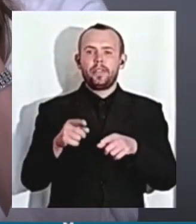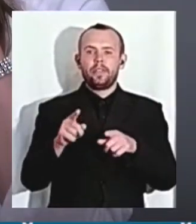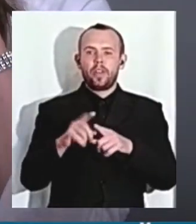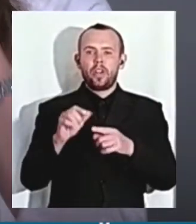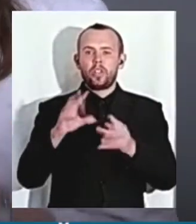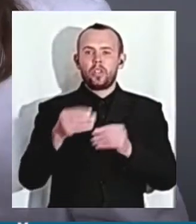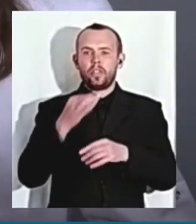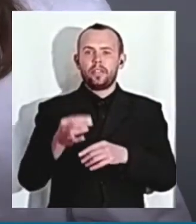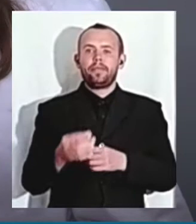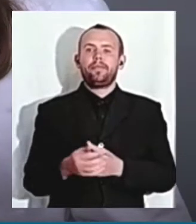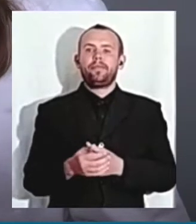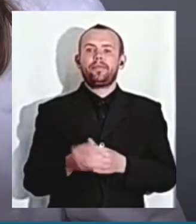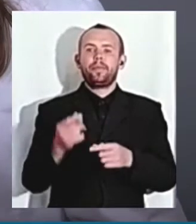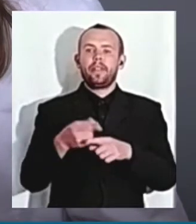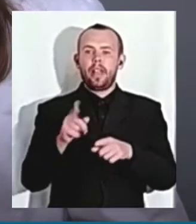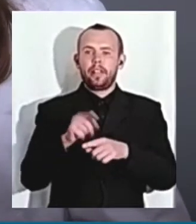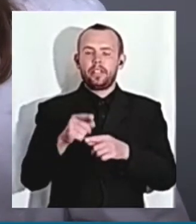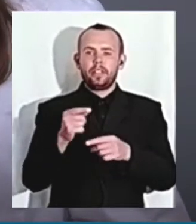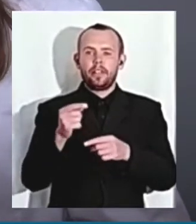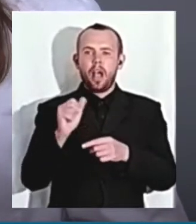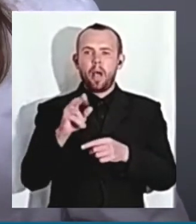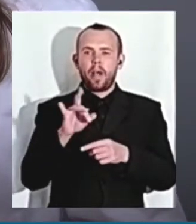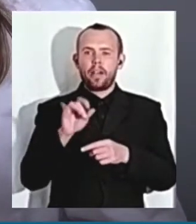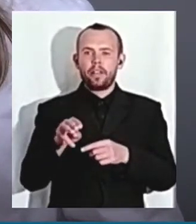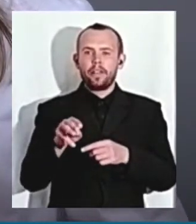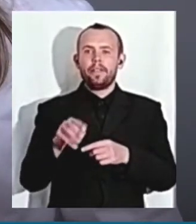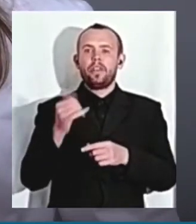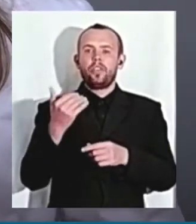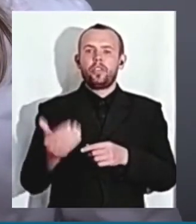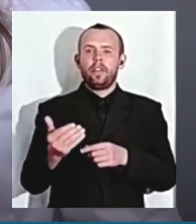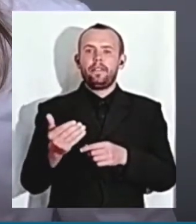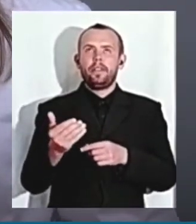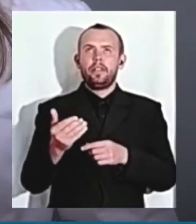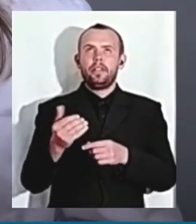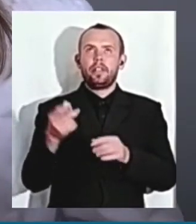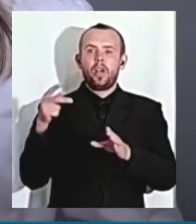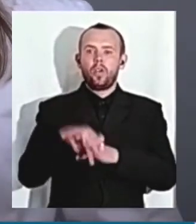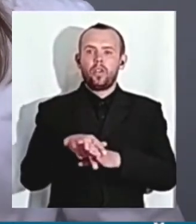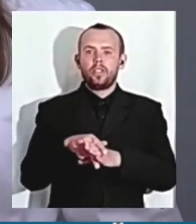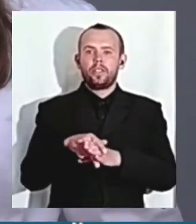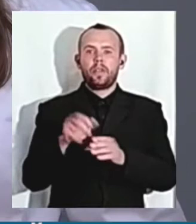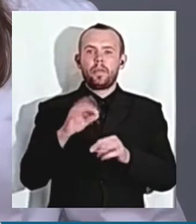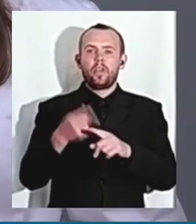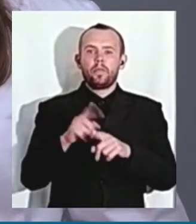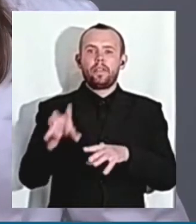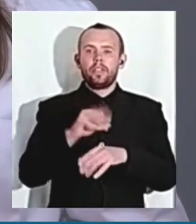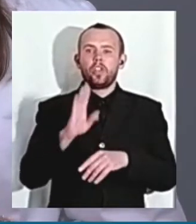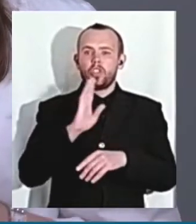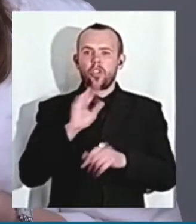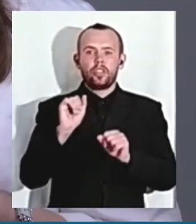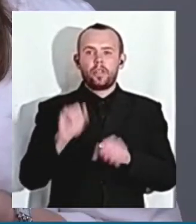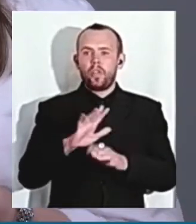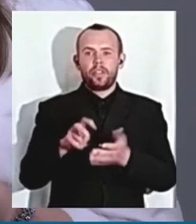апарат. Его лучевая нагрузка намного меньше, поэтому все женщины могут не бояться спокойно приходить к нам